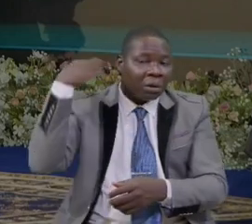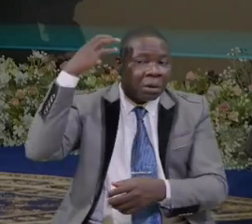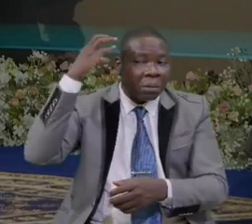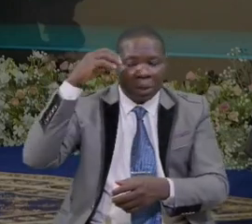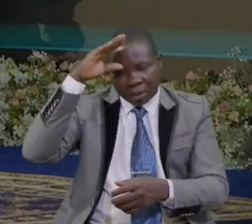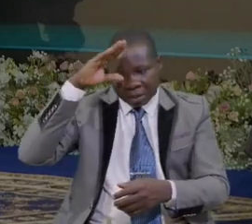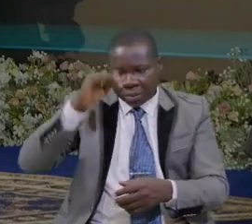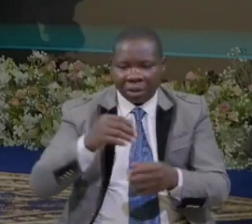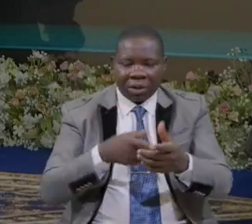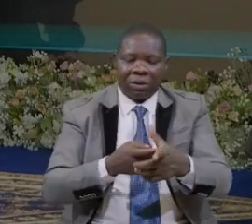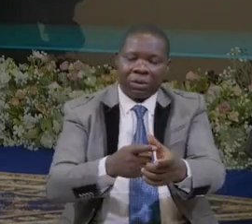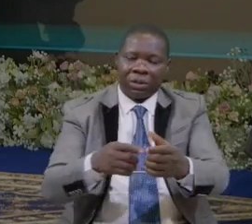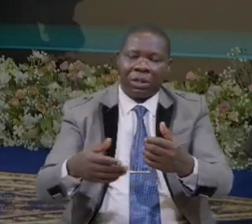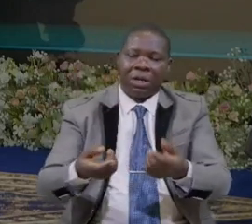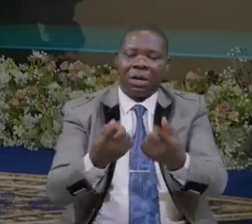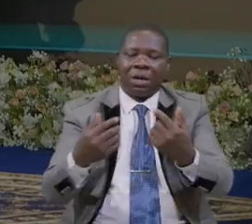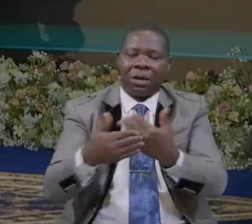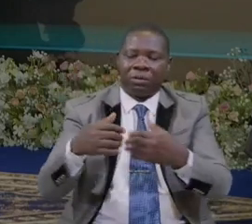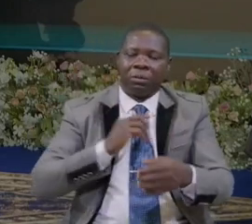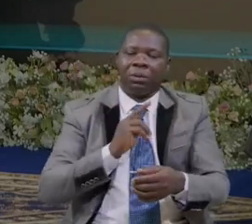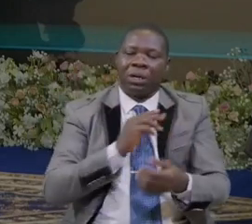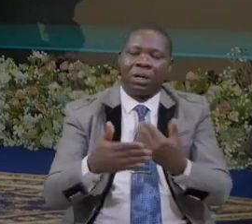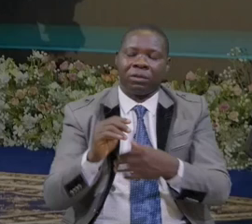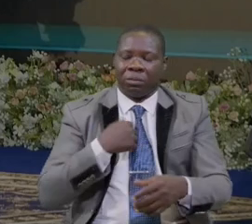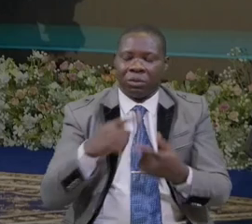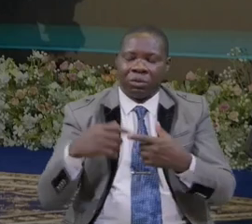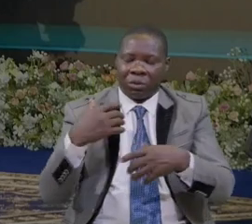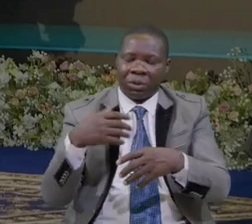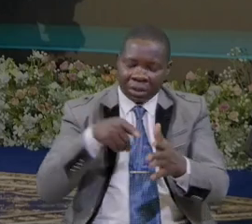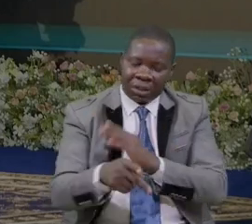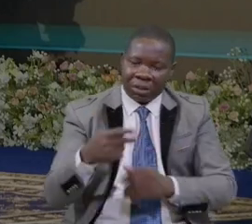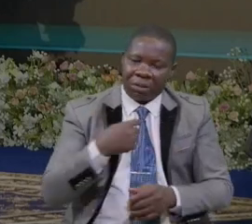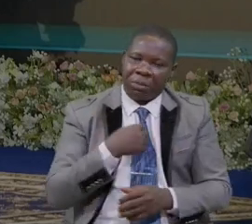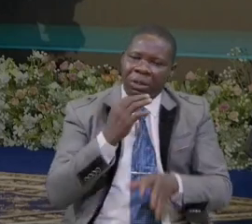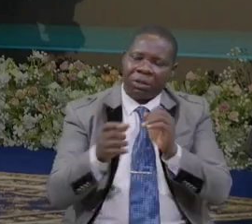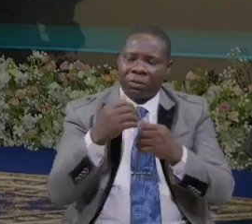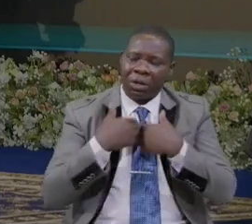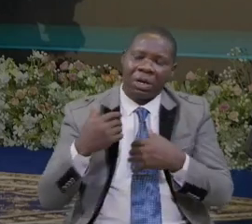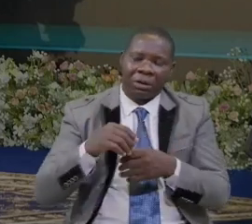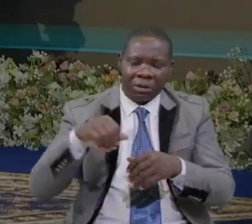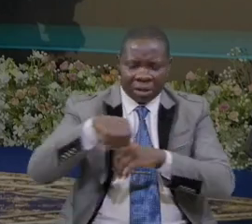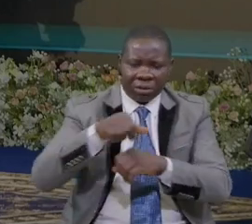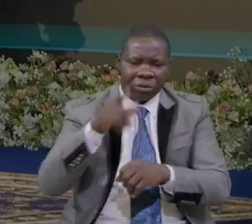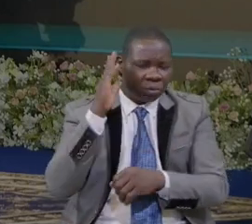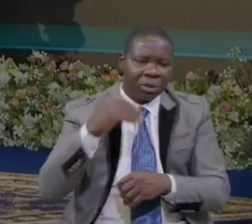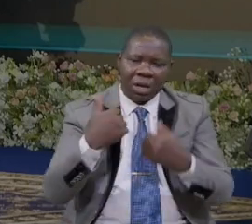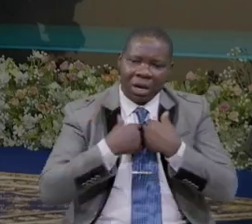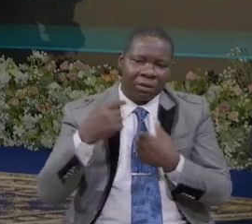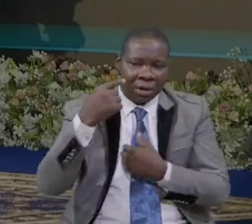tête. Quand vous avez l'onction, vous avez les yeux à l'intérieur.